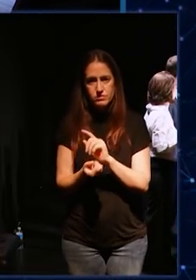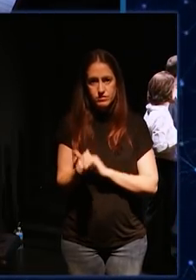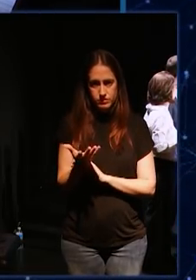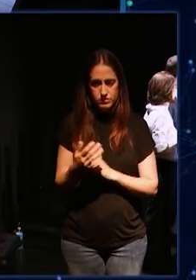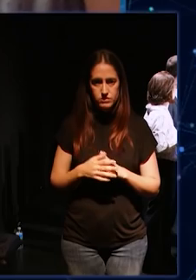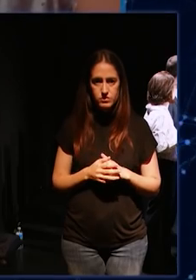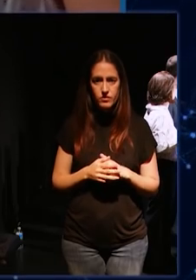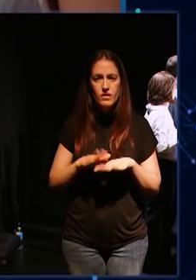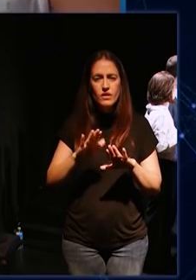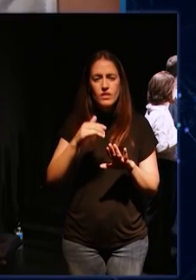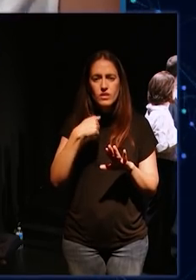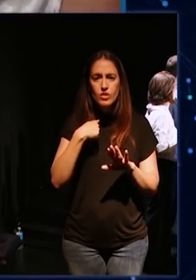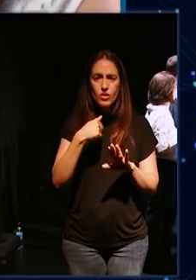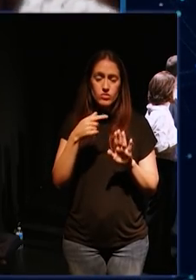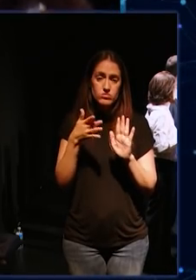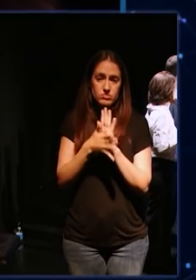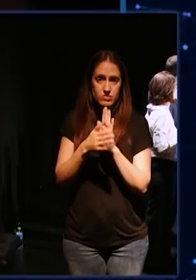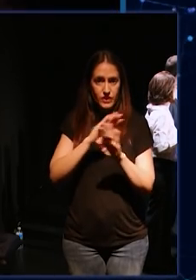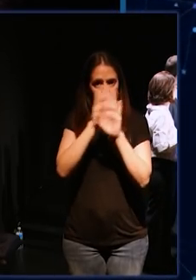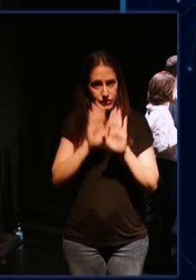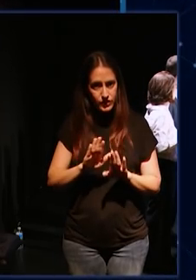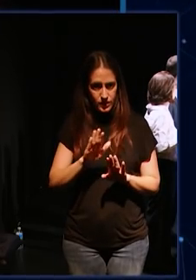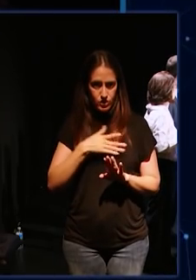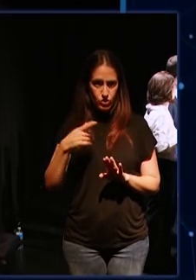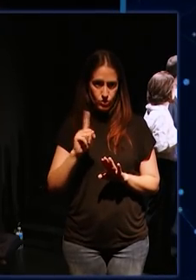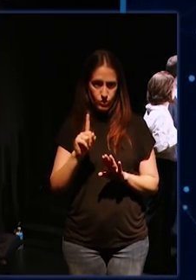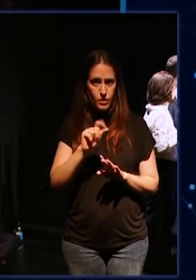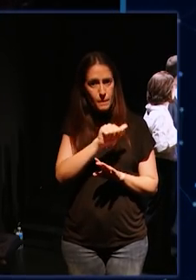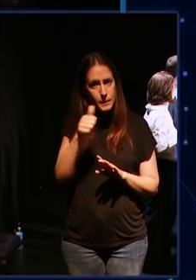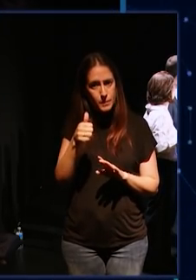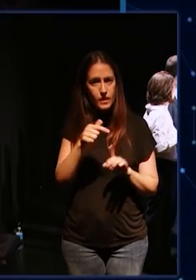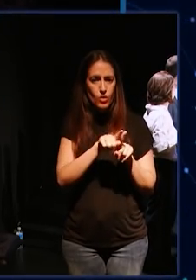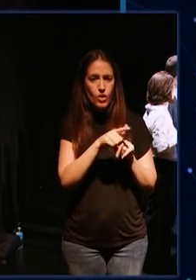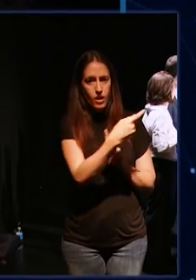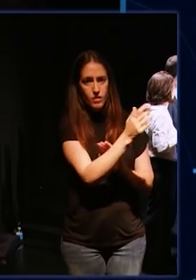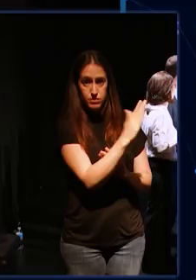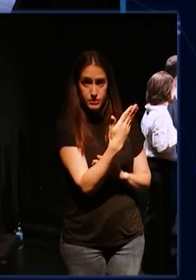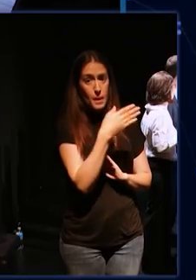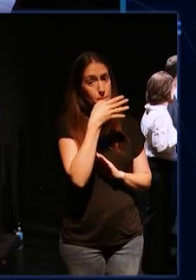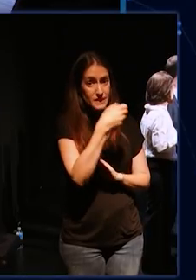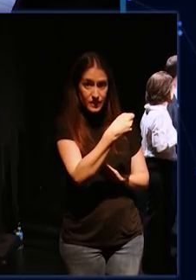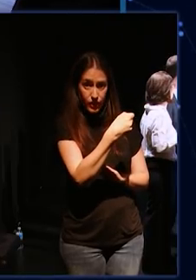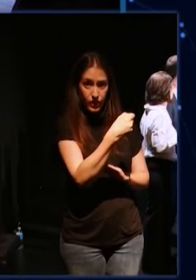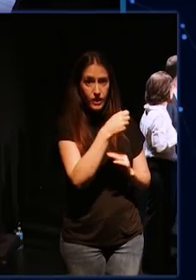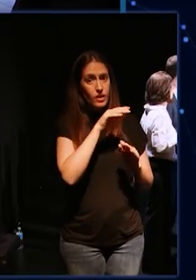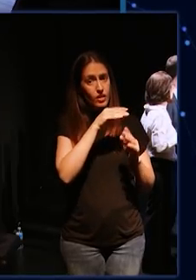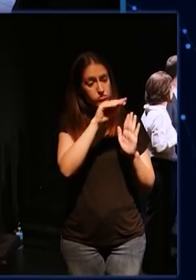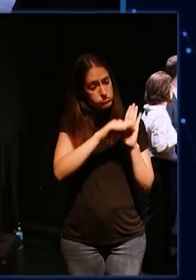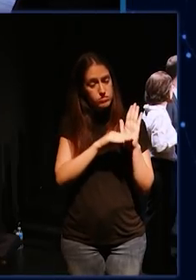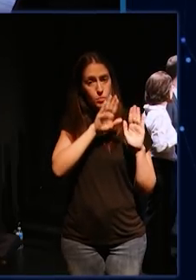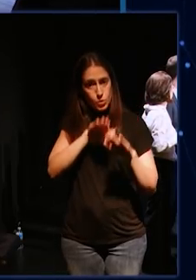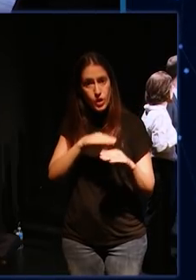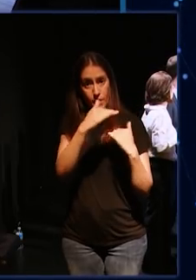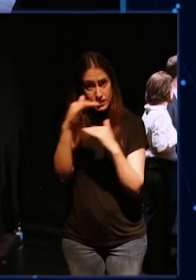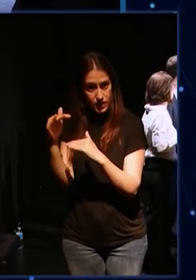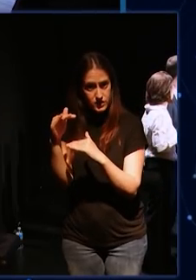tot i així, no vull acabar la meva primera intervenció en aplaudir que el PSC porti mesures a favor de l'habitatge, però possiblement actualment no estaríem